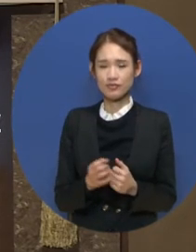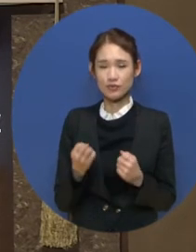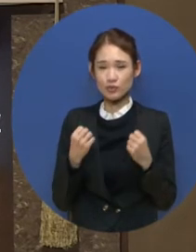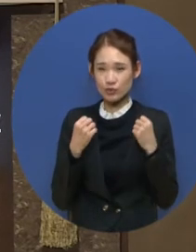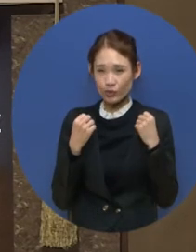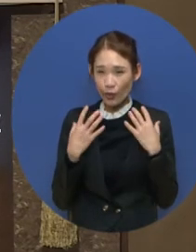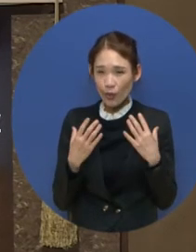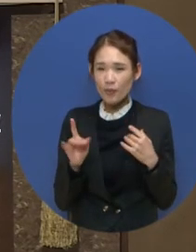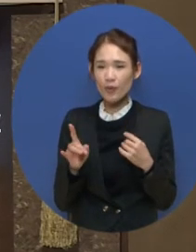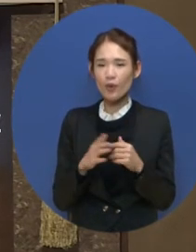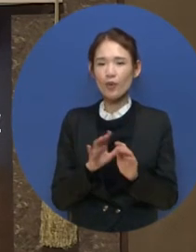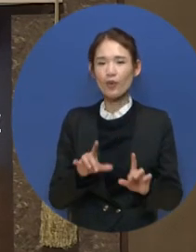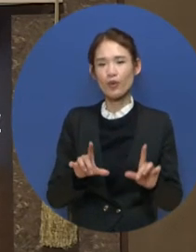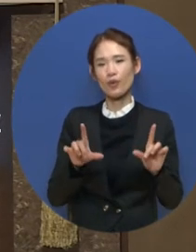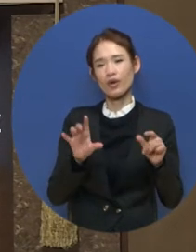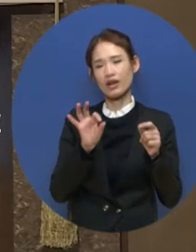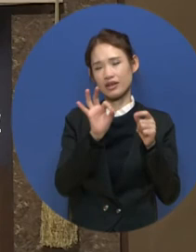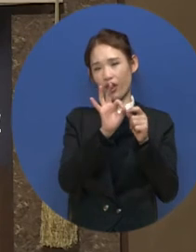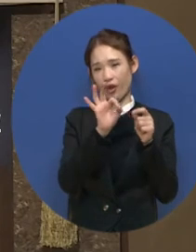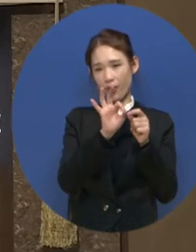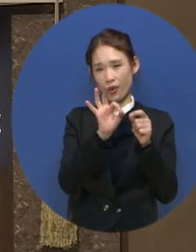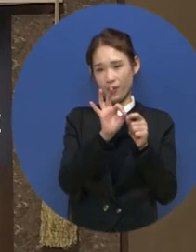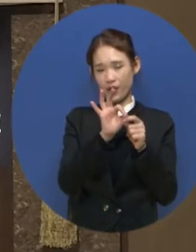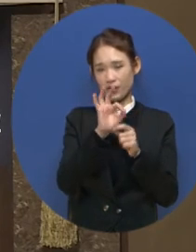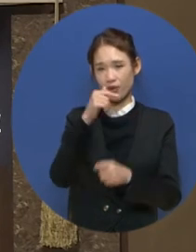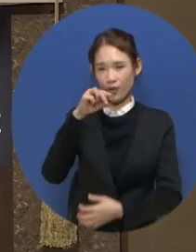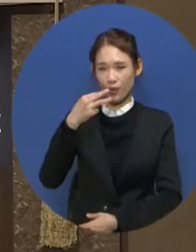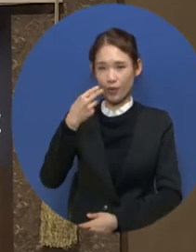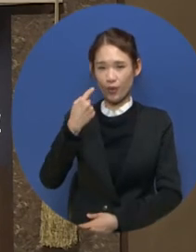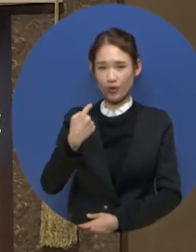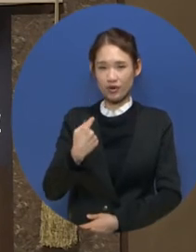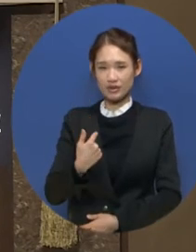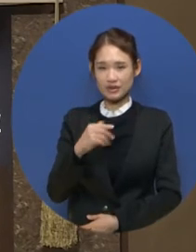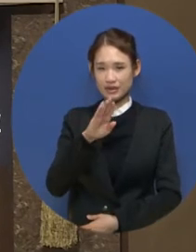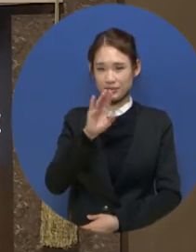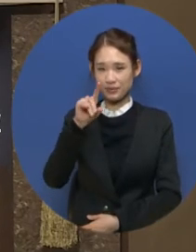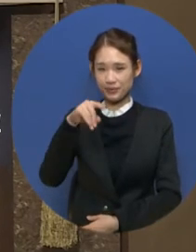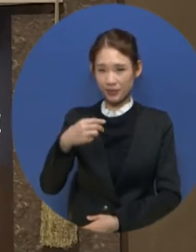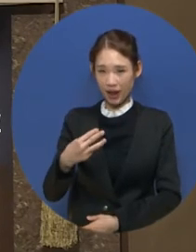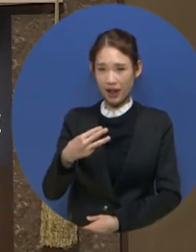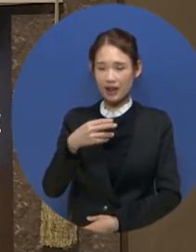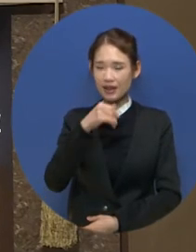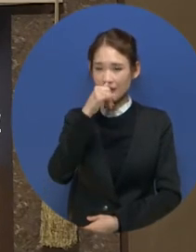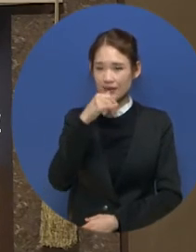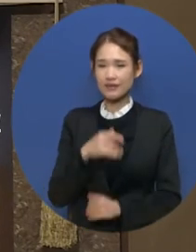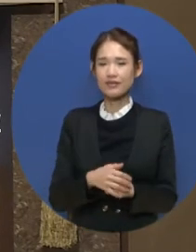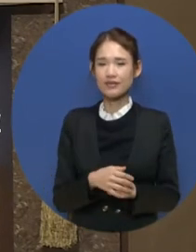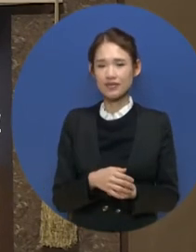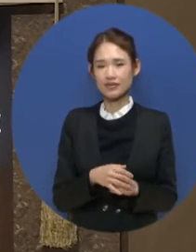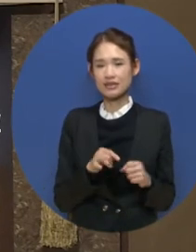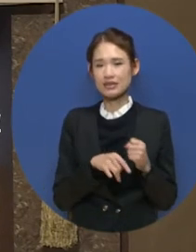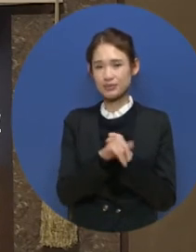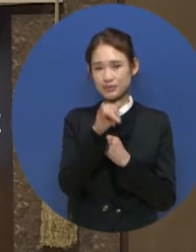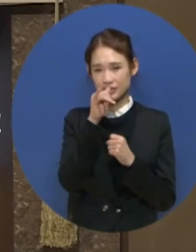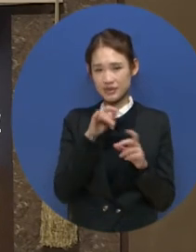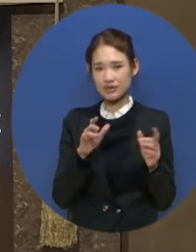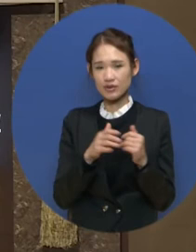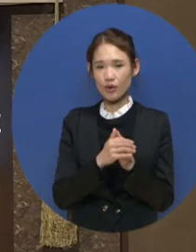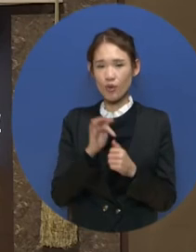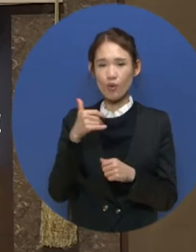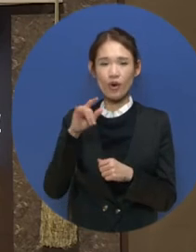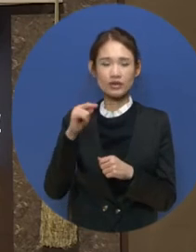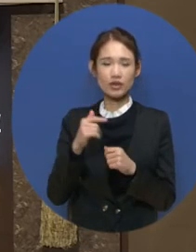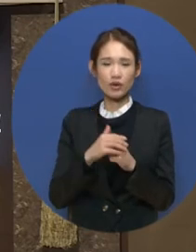올해가 1 10 열 번째 하는 이런 그 예 그건 는 베리 인데요 그래서 저희가 이제 과천